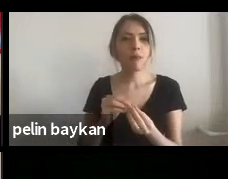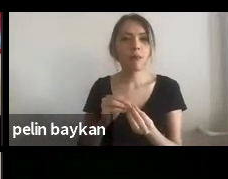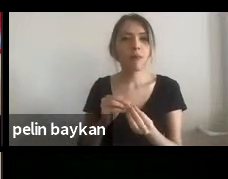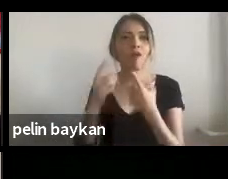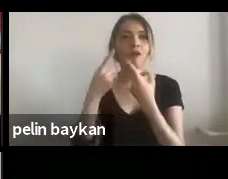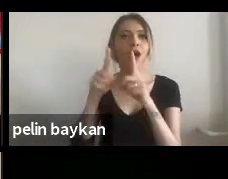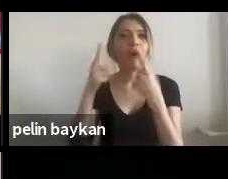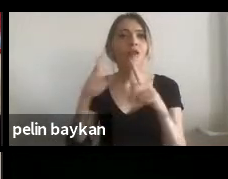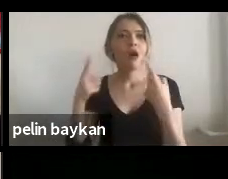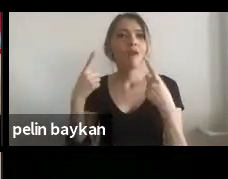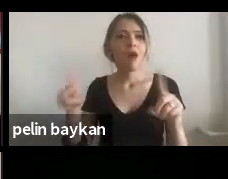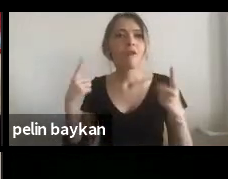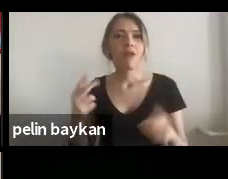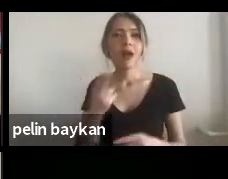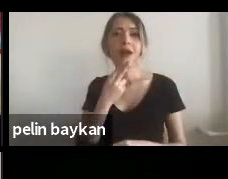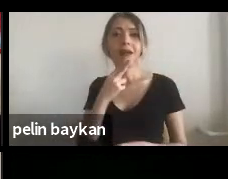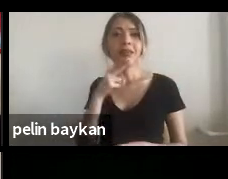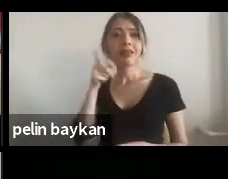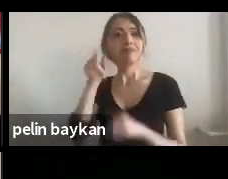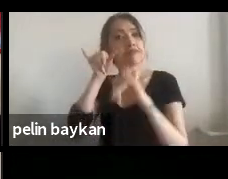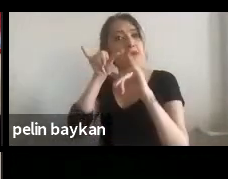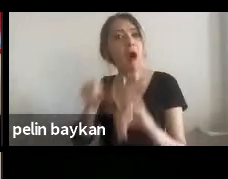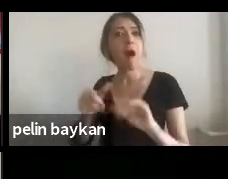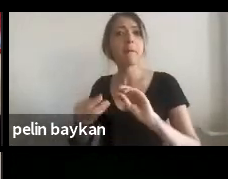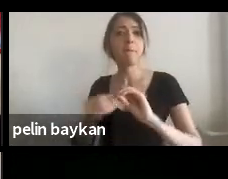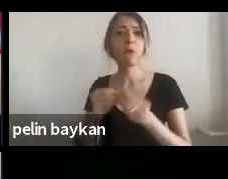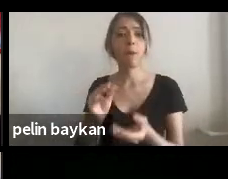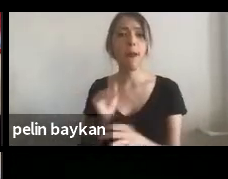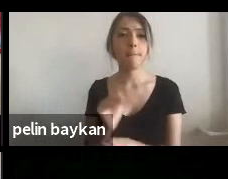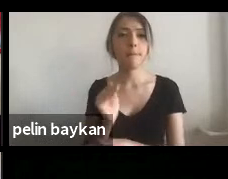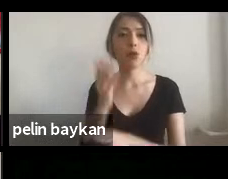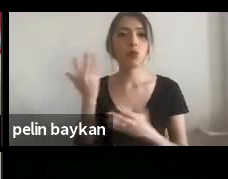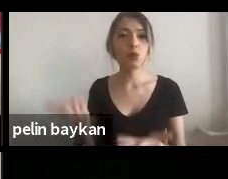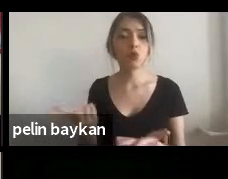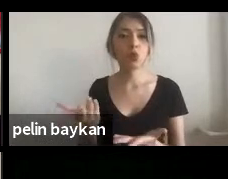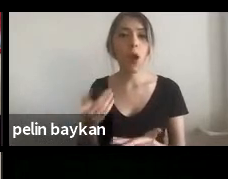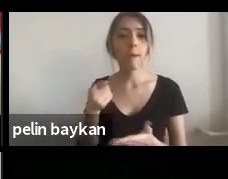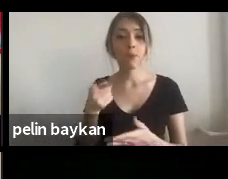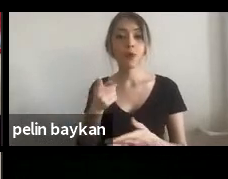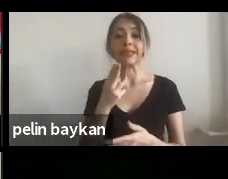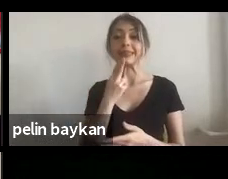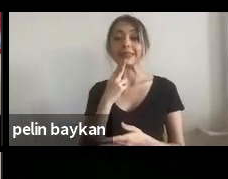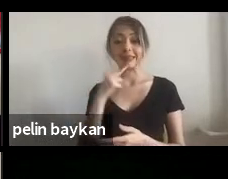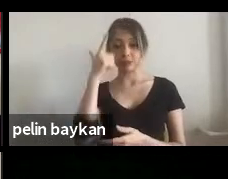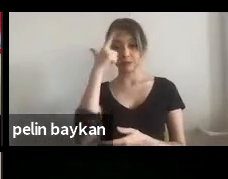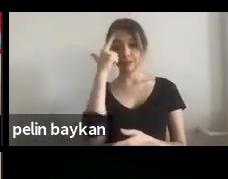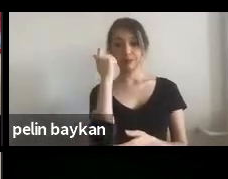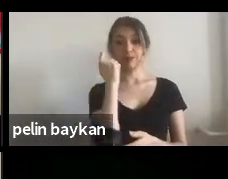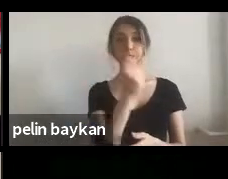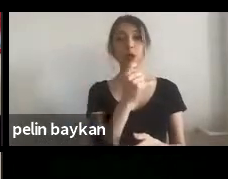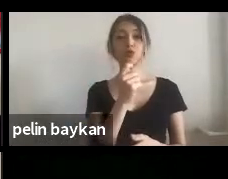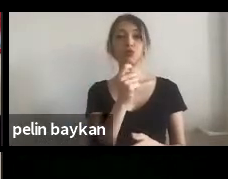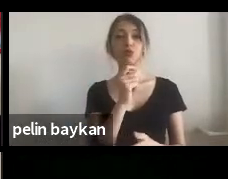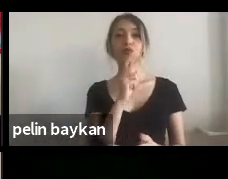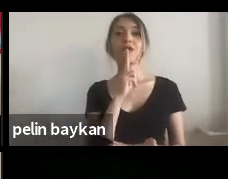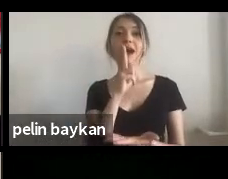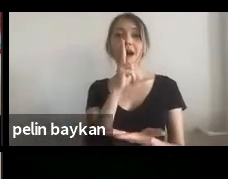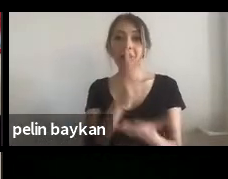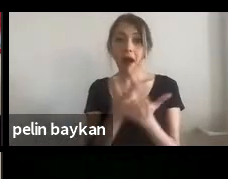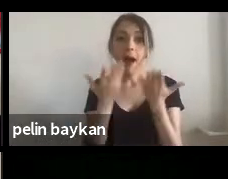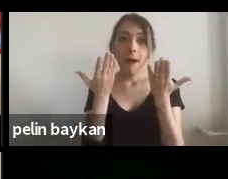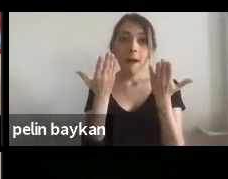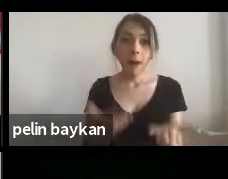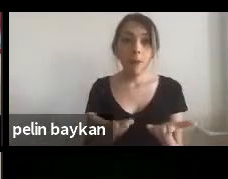kadının da talebi aslında. O kararın uygulanması o nedenle sadece o başvurucuyu değil, o pozisyonda